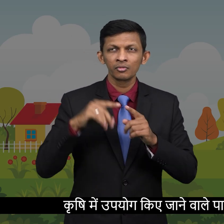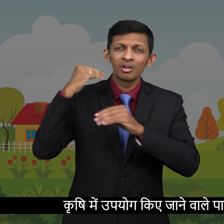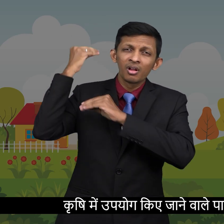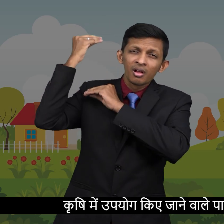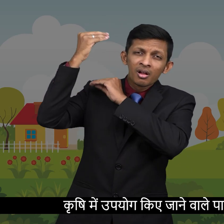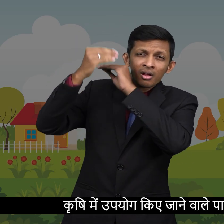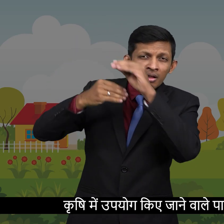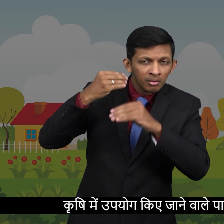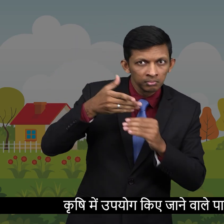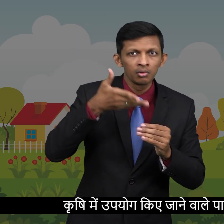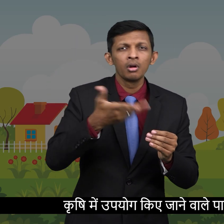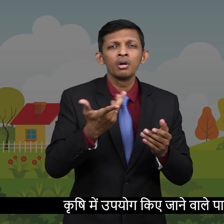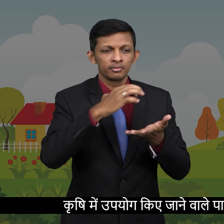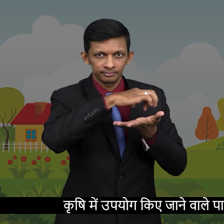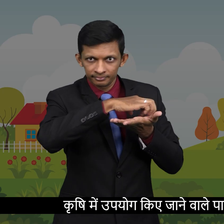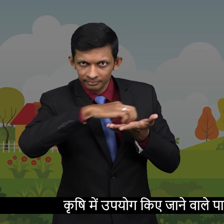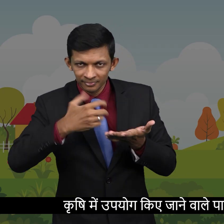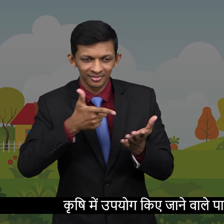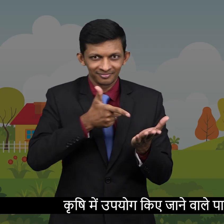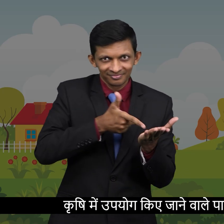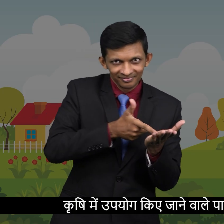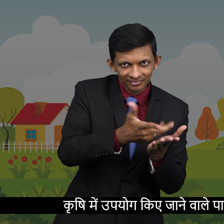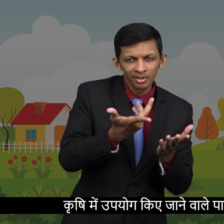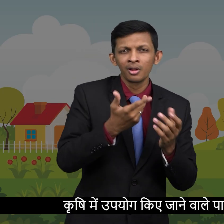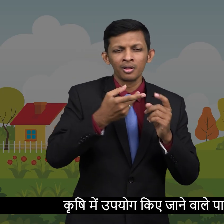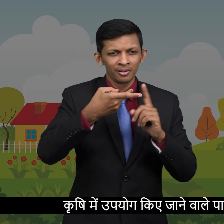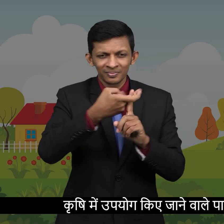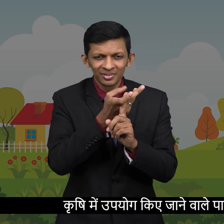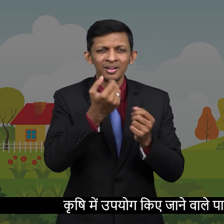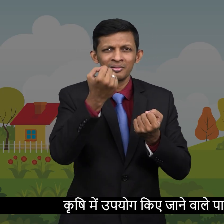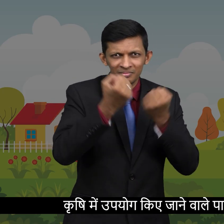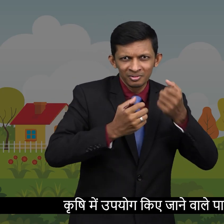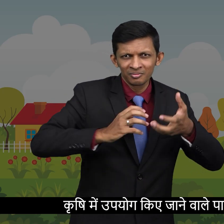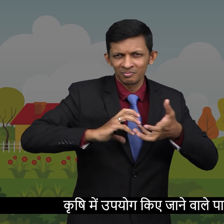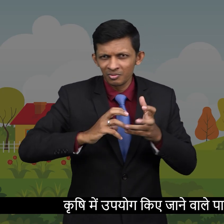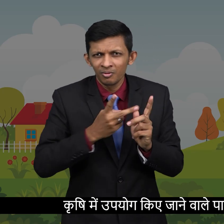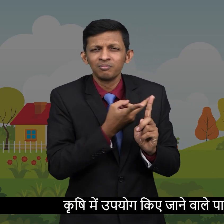कृषि में उपयोग किए जाने वाले पारंपरिक और आधुनिक औजारों की पहचान करें।